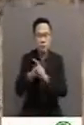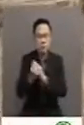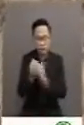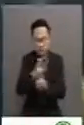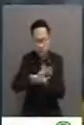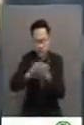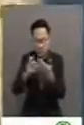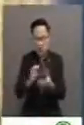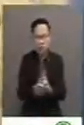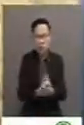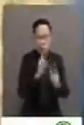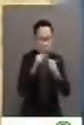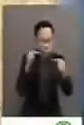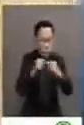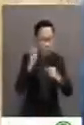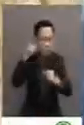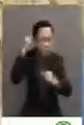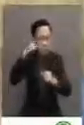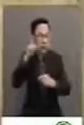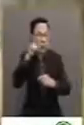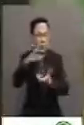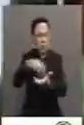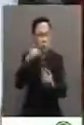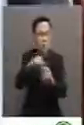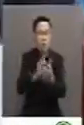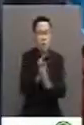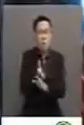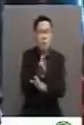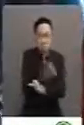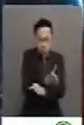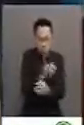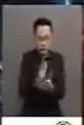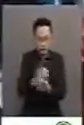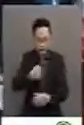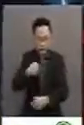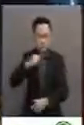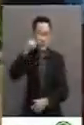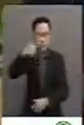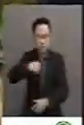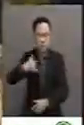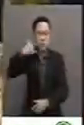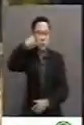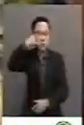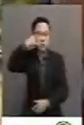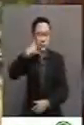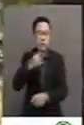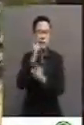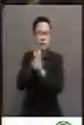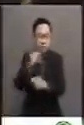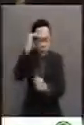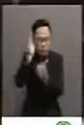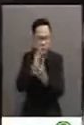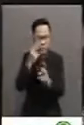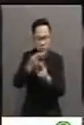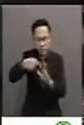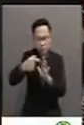ะ นี่แหละค่ะจากการสอบสวนนางนงลักษณ์นะคะก็ให้การว่าก่อนเกิดเหตุโทรศัพท์ไปตามดาบตำรวจภูวนัยค่ะเพราะว่ารู้จักกัน